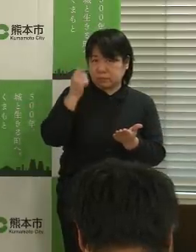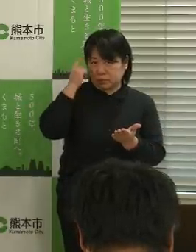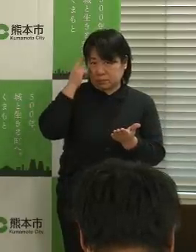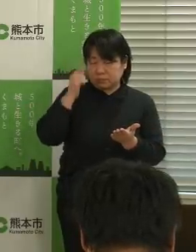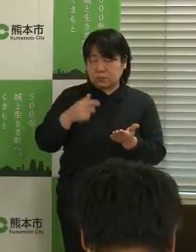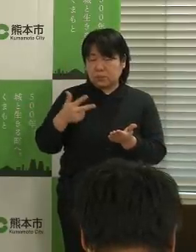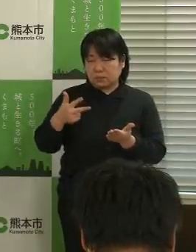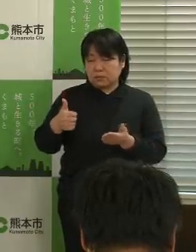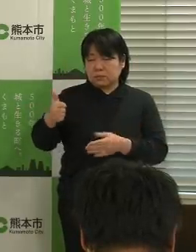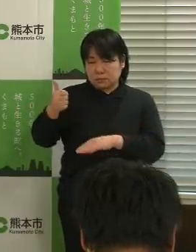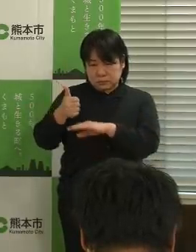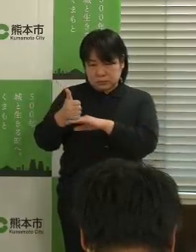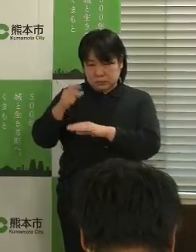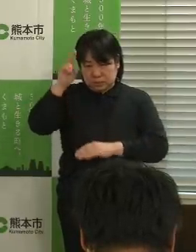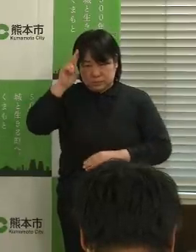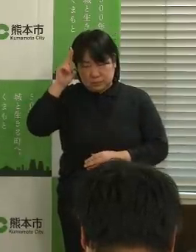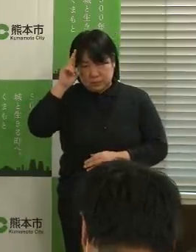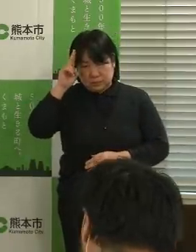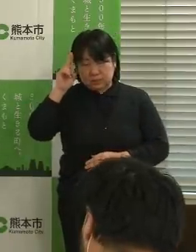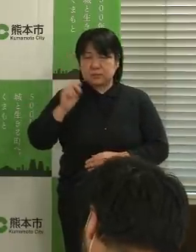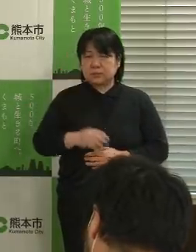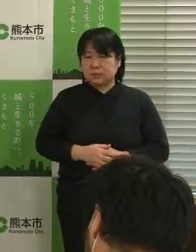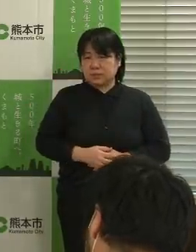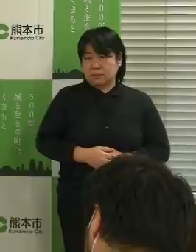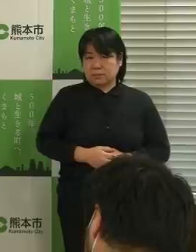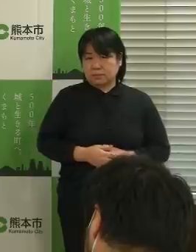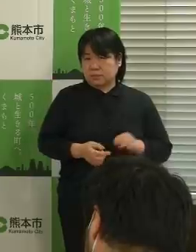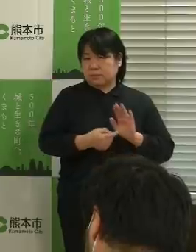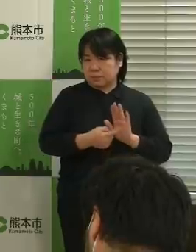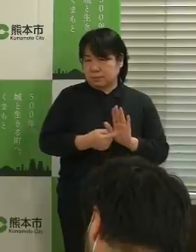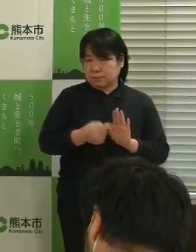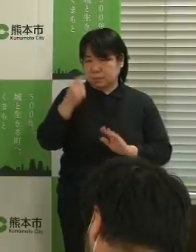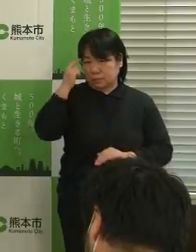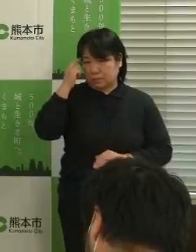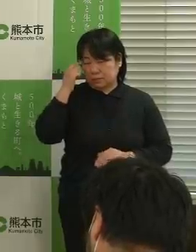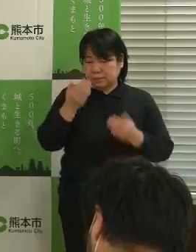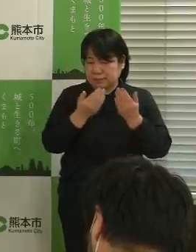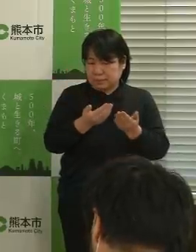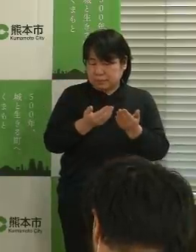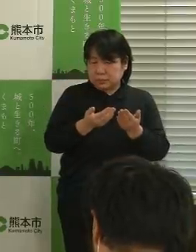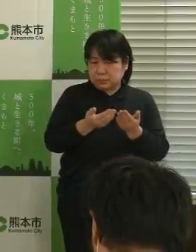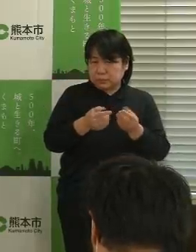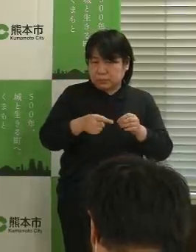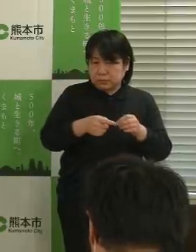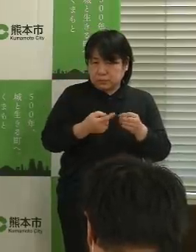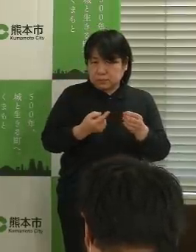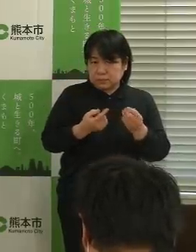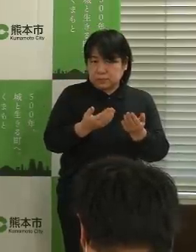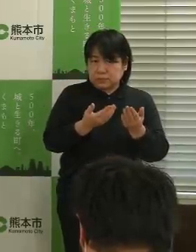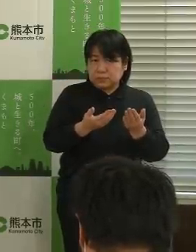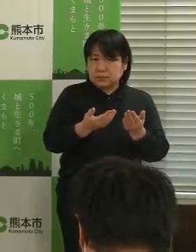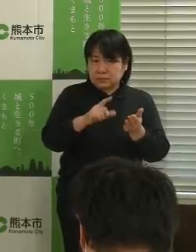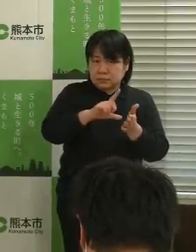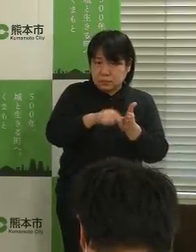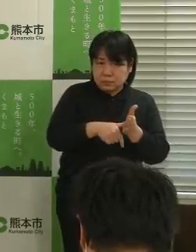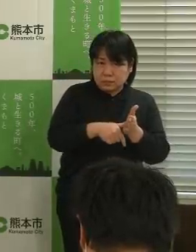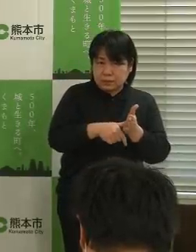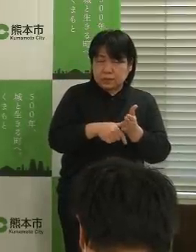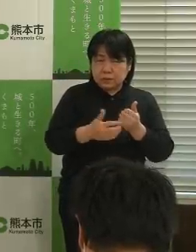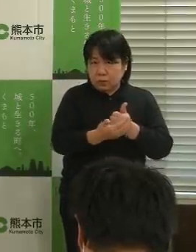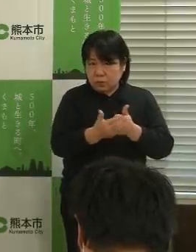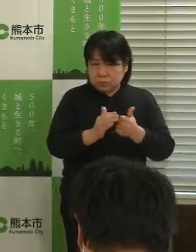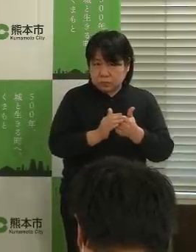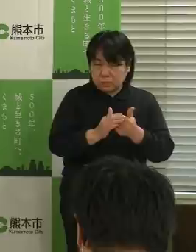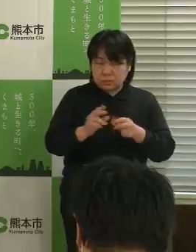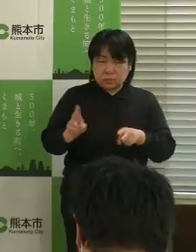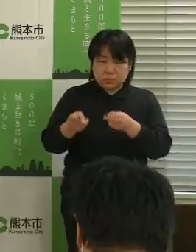それは市長の危機感の表れだと思うんですが、はい、一方で、学習機会のご支援ということで、はい、専門家会議の中での意見であ